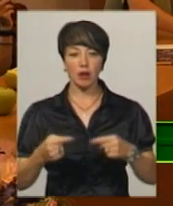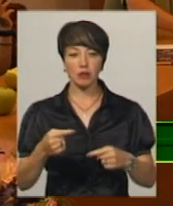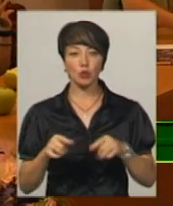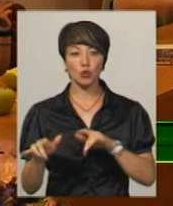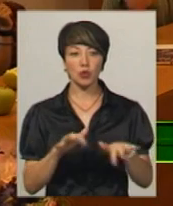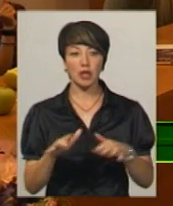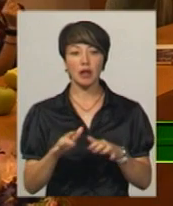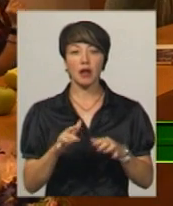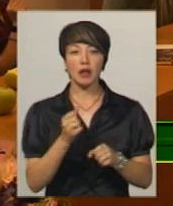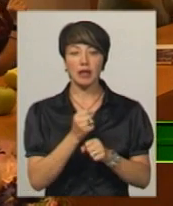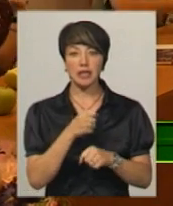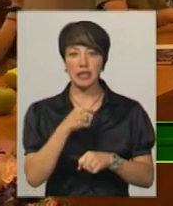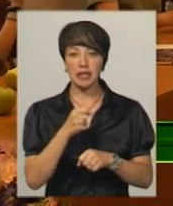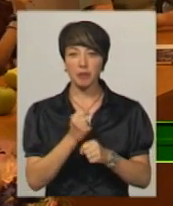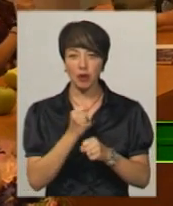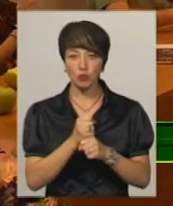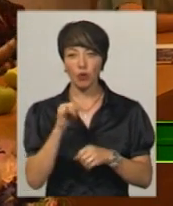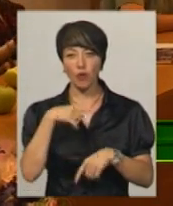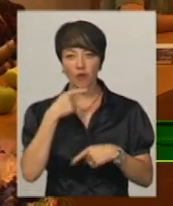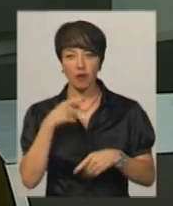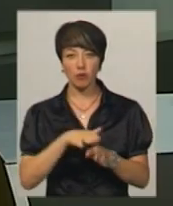і говори» відбувався у Хмельницькому.